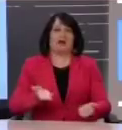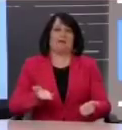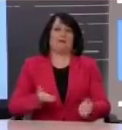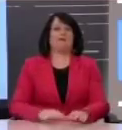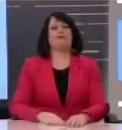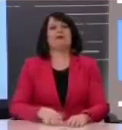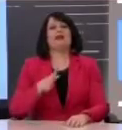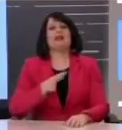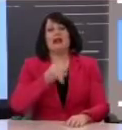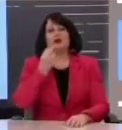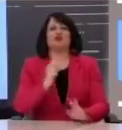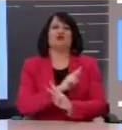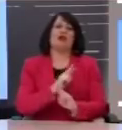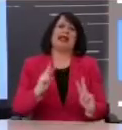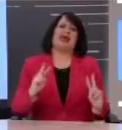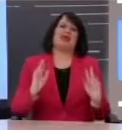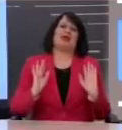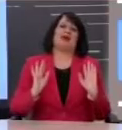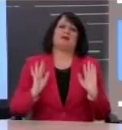Θέλω λοιπόν εδώ να είμαι ξεκάθαρος.